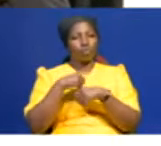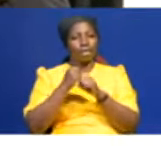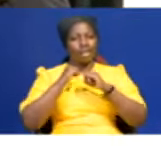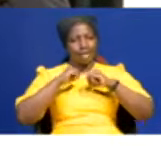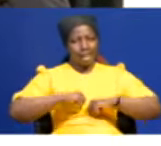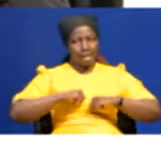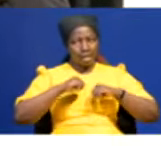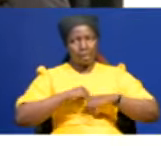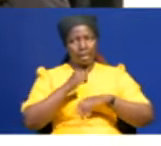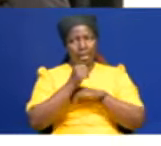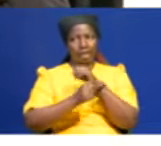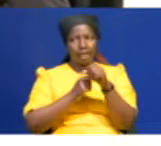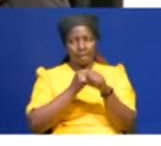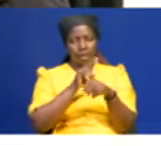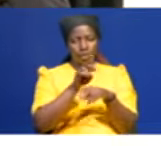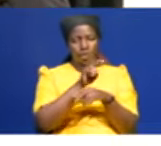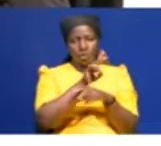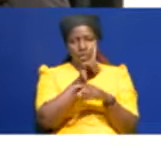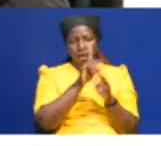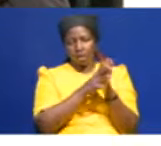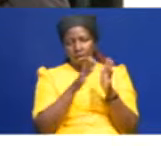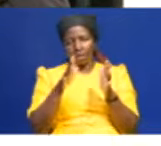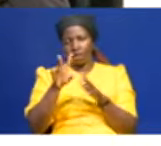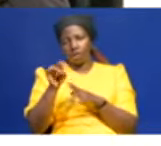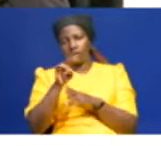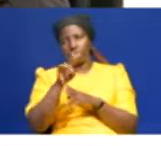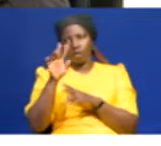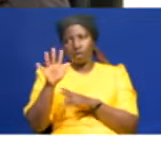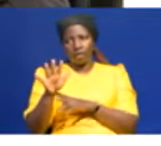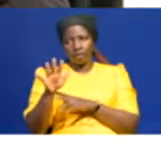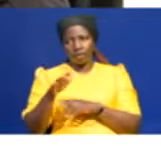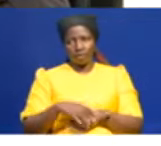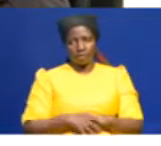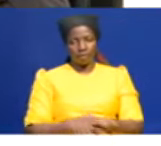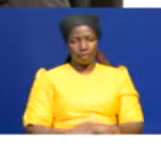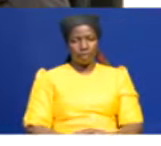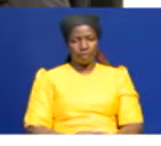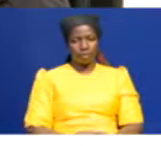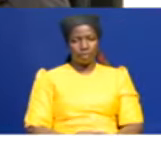2021 mwaka 2025. Abdi Azizashim, Darubini.